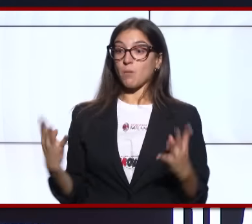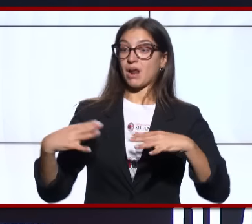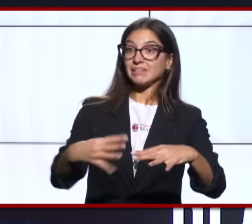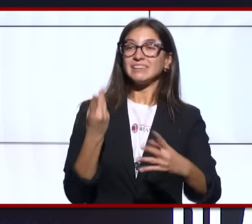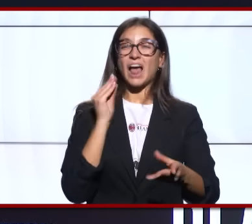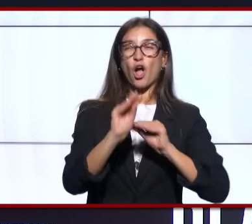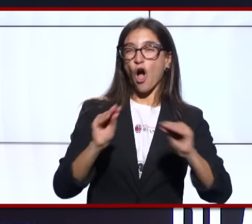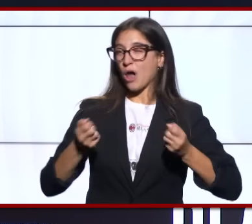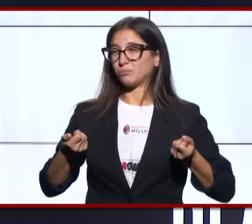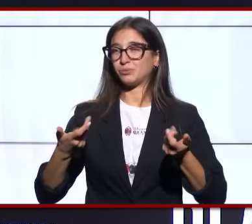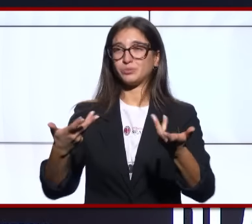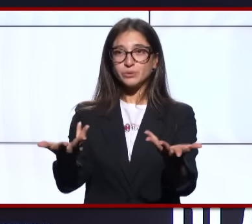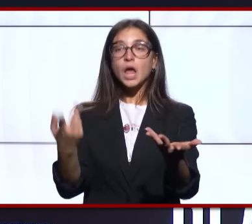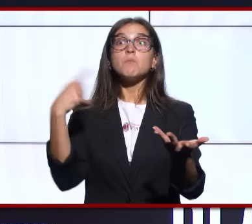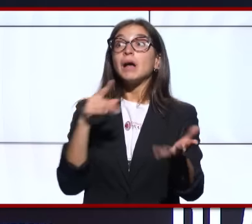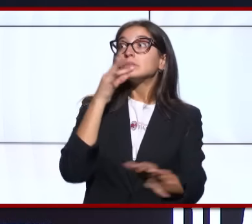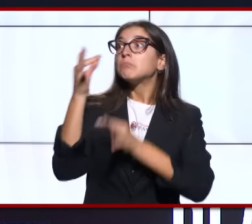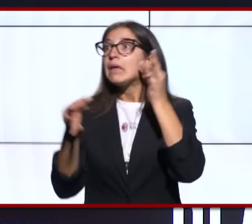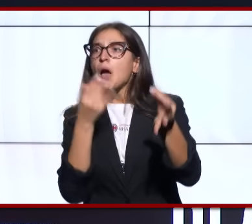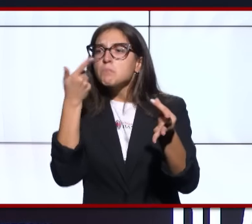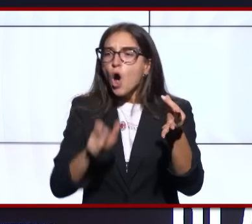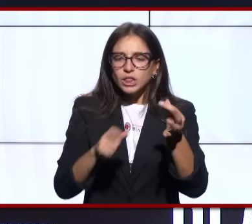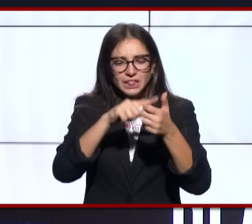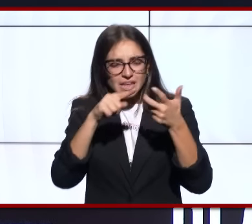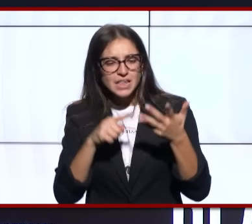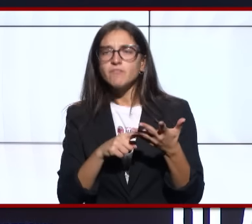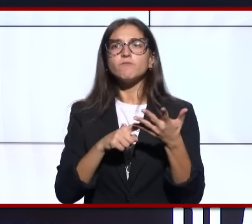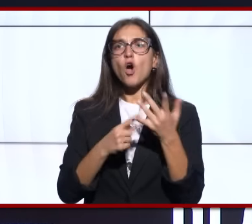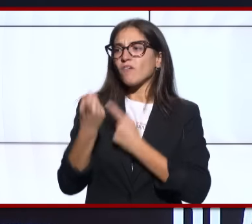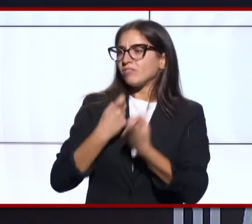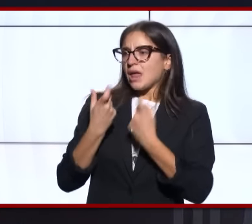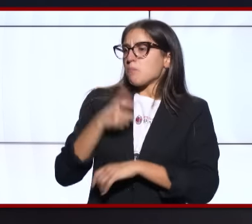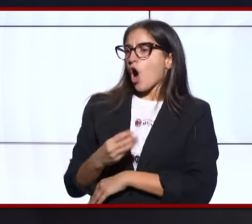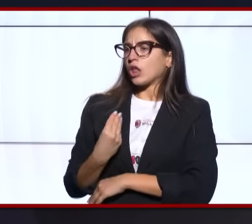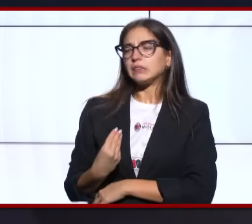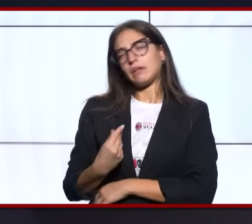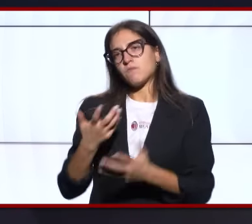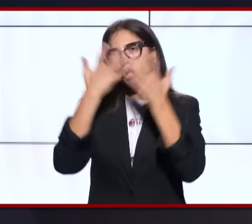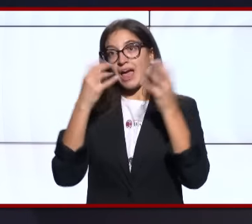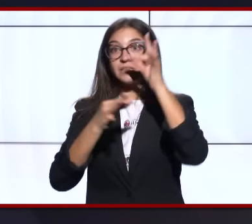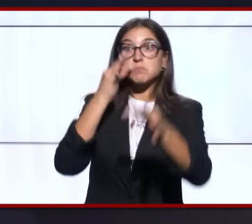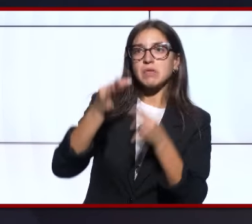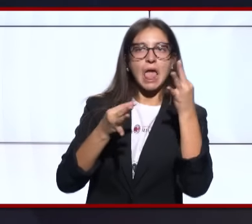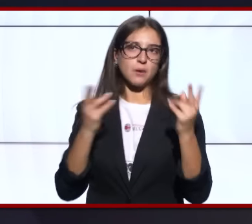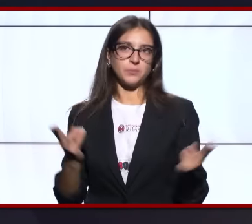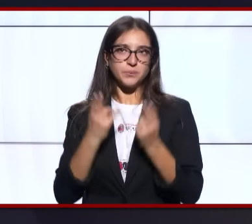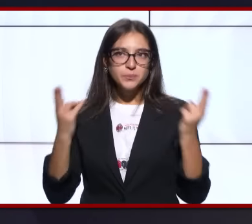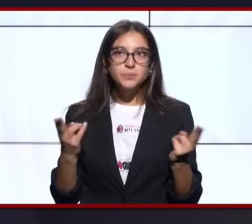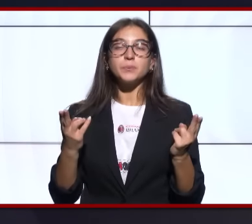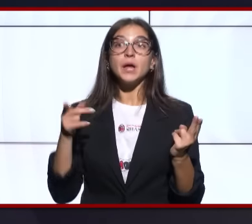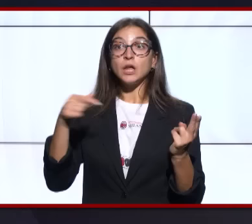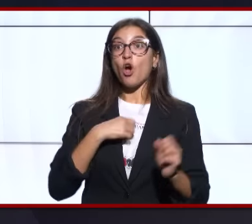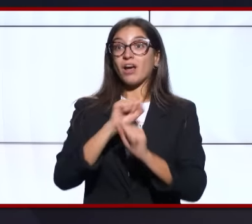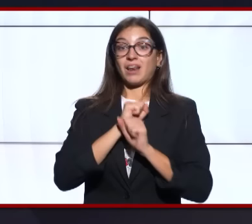una spiegazione Chiara e concreta su su questo Io onestamente penso che tutte le squadre difendono